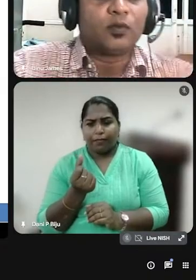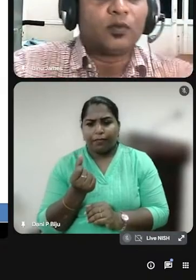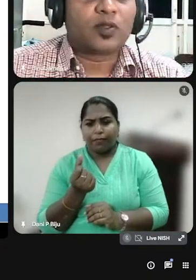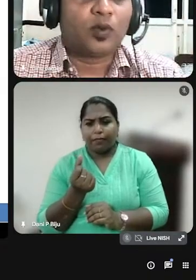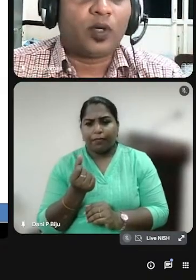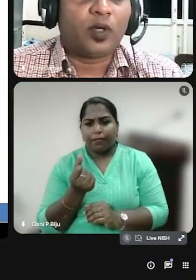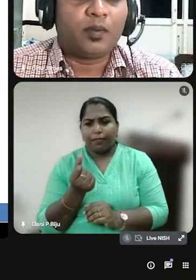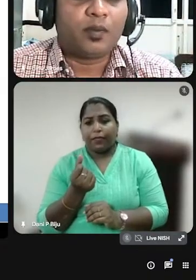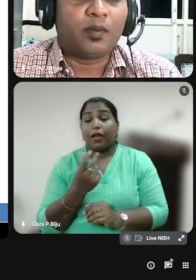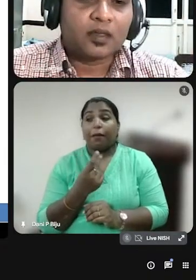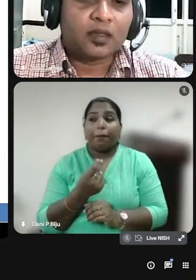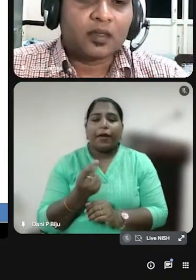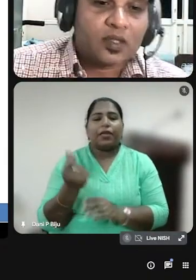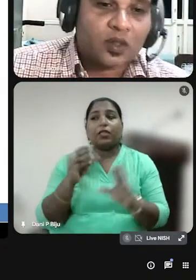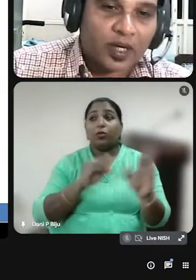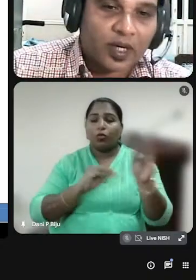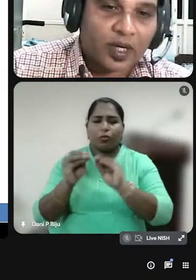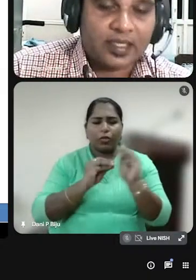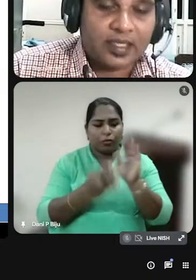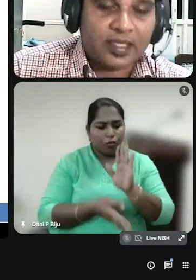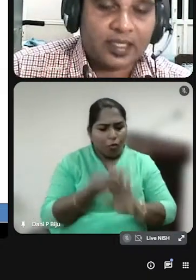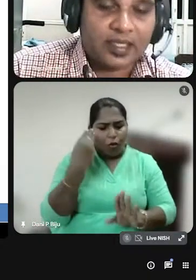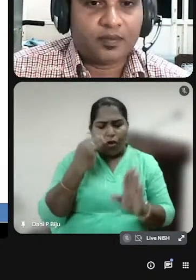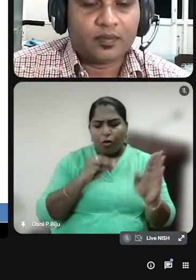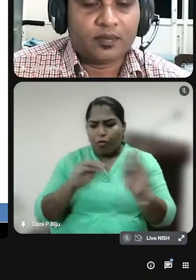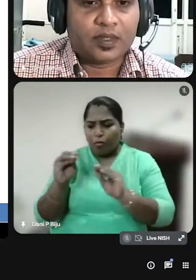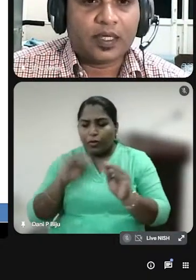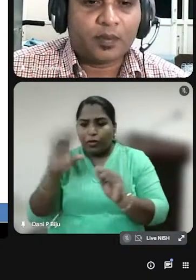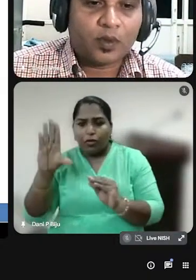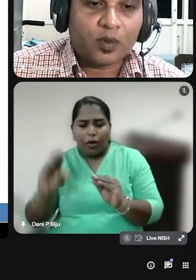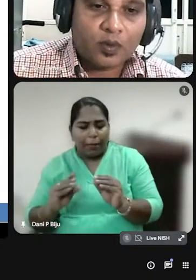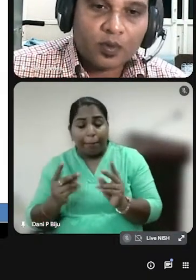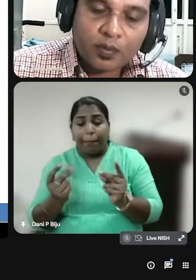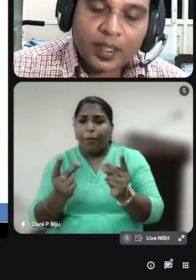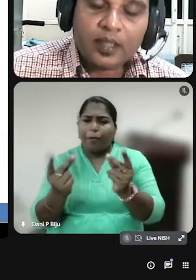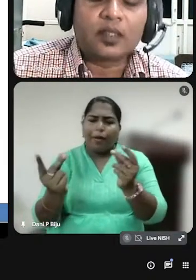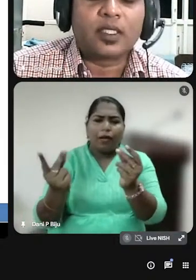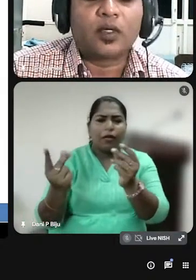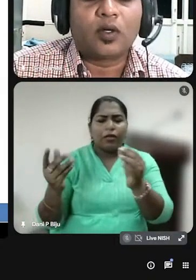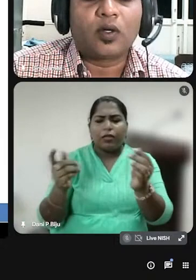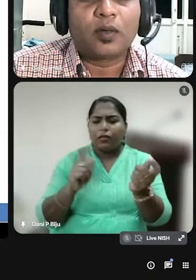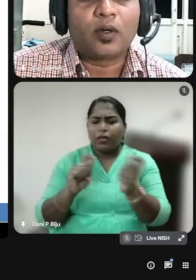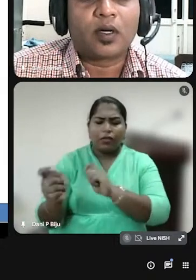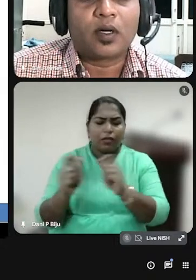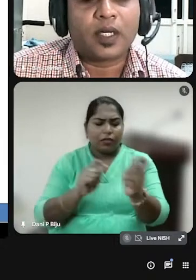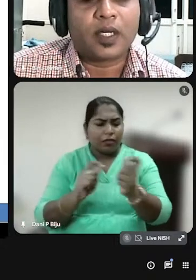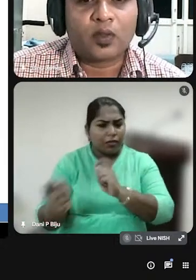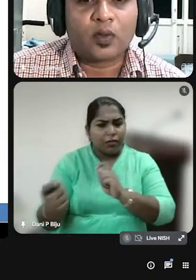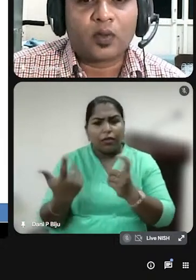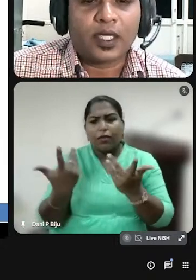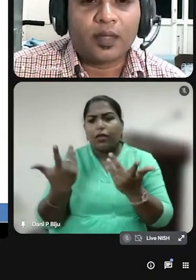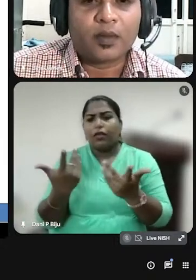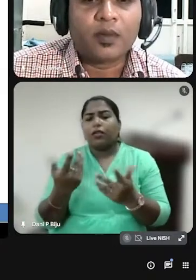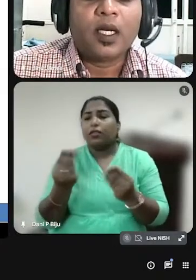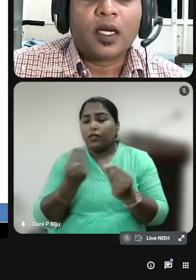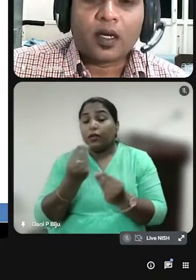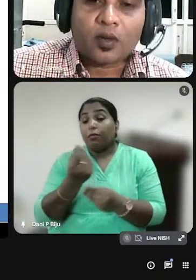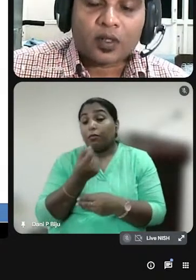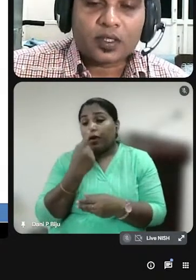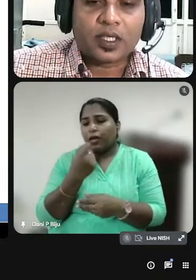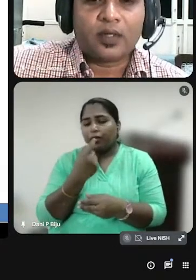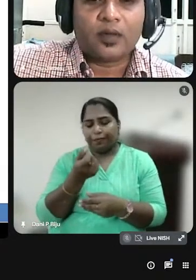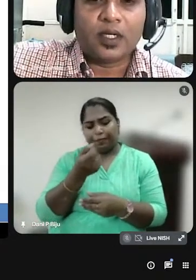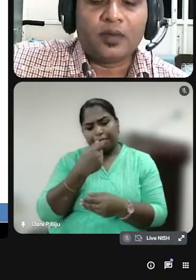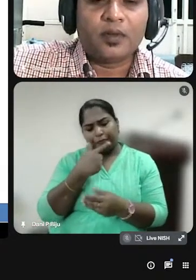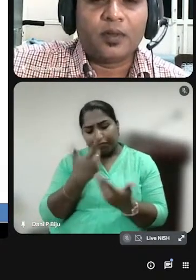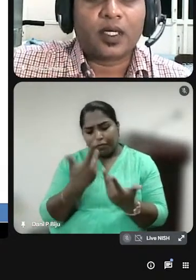പെട്ടെന്ന് മൂവ്മെന്റ്സ് കൂടുകയും പെട്ടെന്ന് മൂവ്മെന്റ്സ് കുറയുകയും ചെയ്യും. ചിലപ്പോ മരുന്ന് സിൻഡോപ്പ പോലുള്ള മരുന്നുകൾ കൊടുത്തു കഴിയുമ്പോൾ